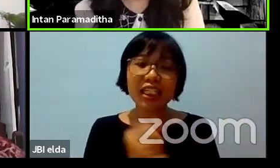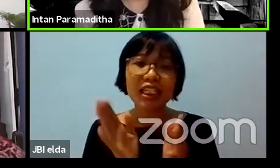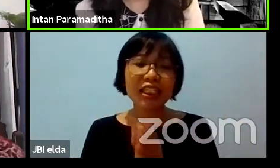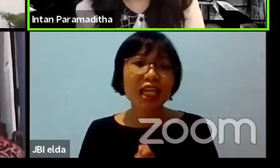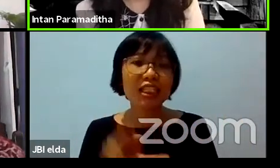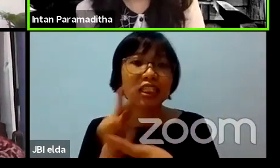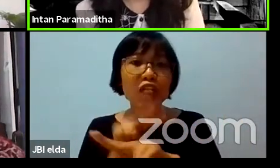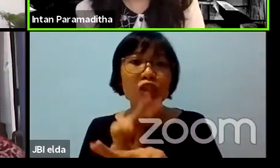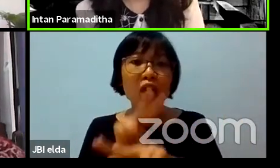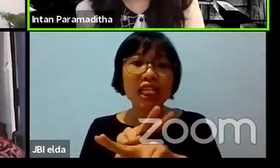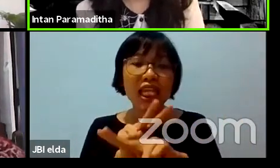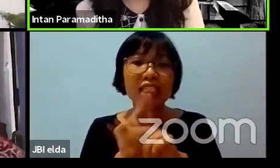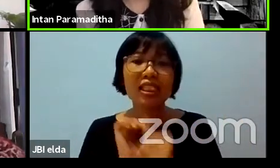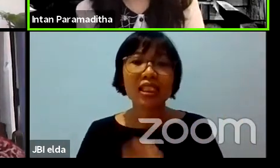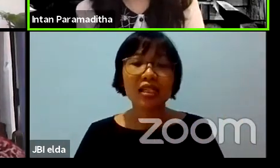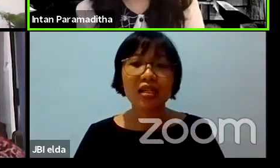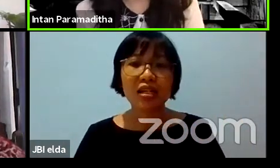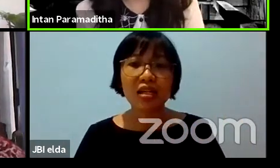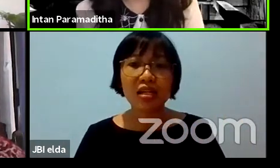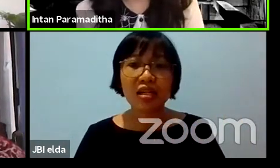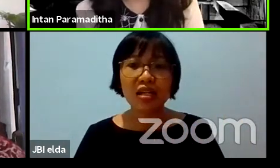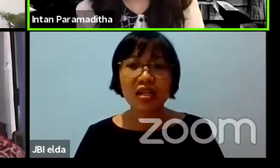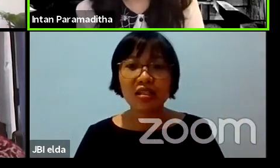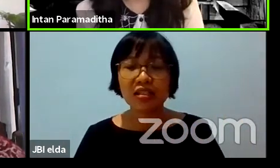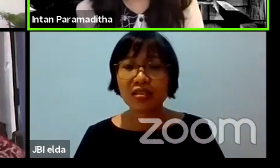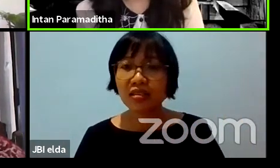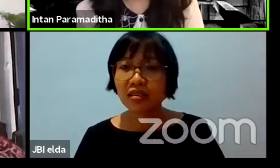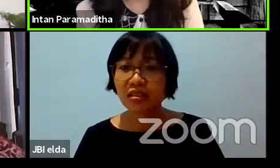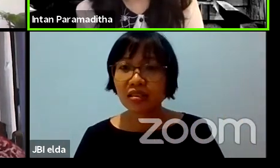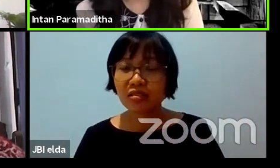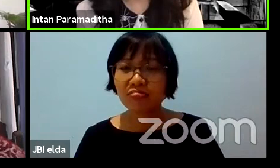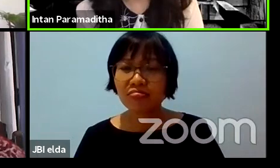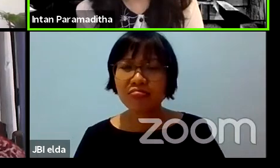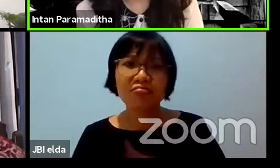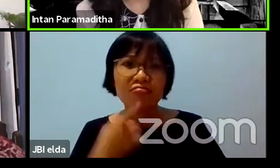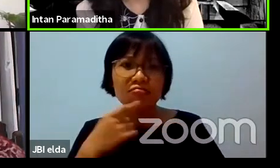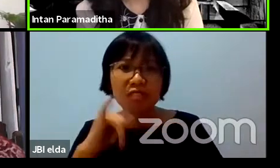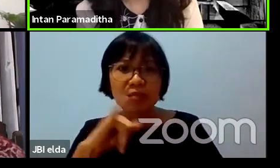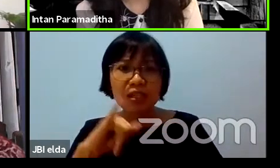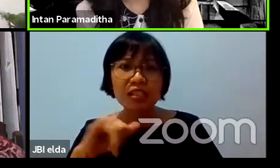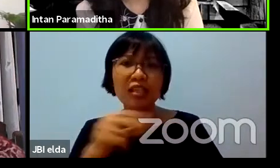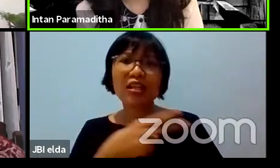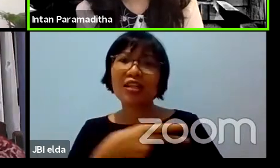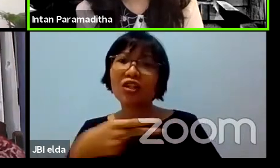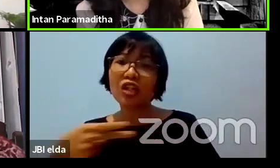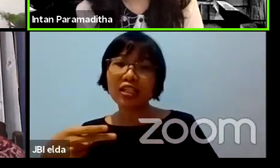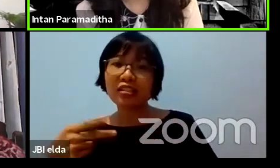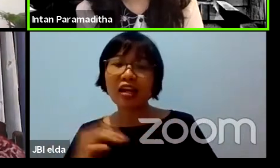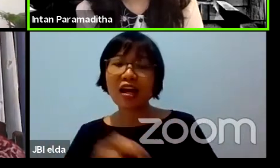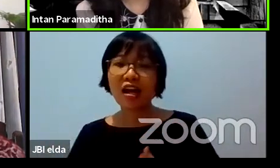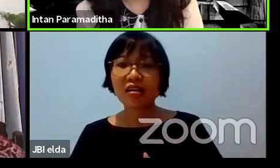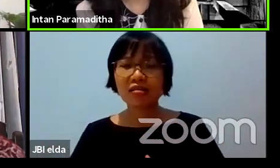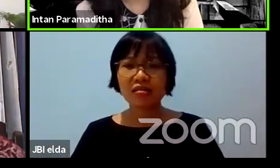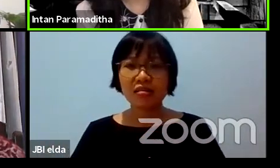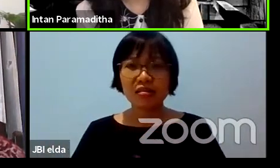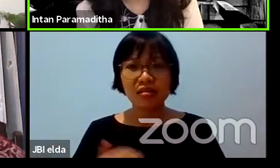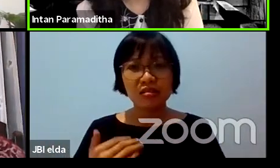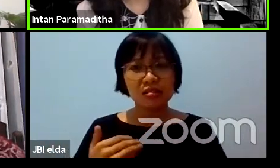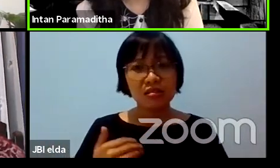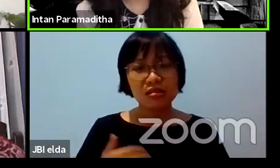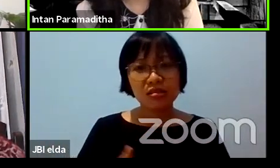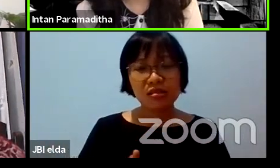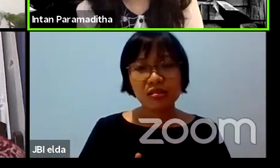Kalau mungkin seperti juga di Indonesia ya, saya tidak akan bicara tentang Macquarie